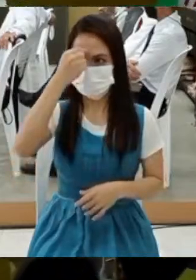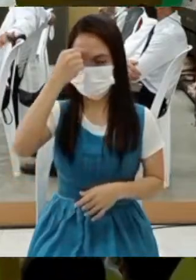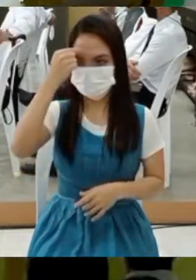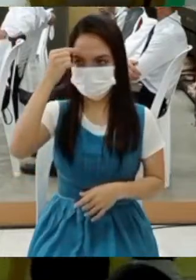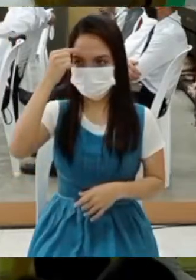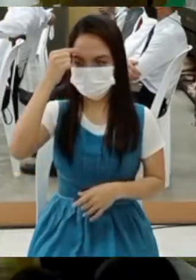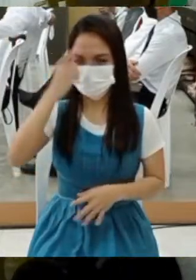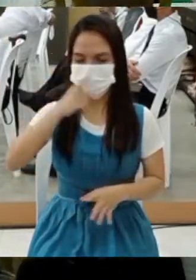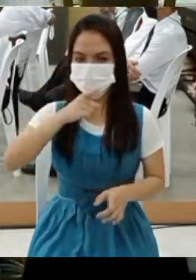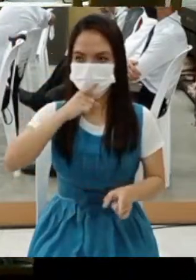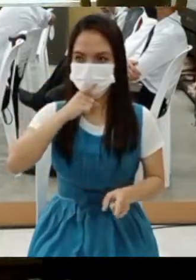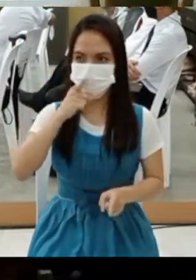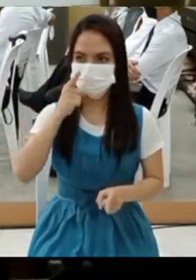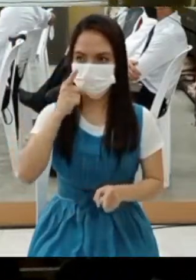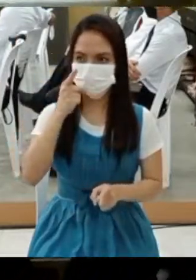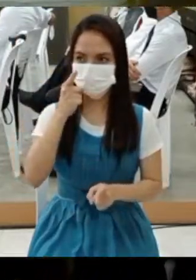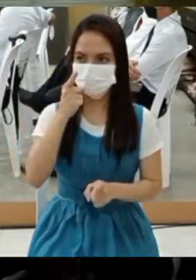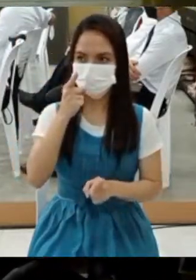Dahil